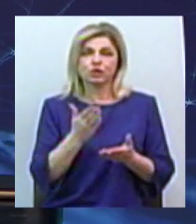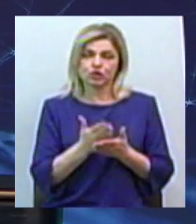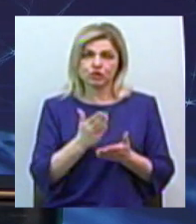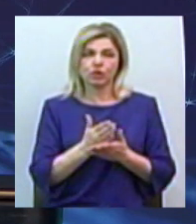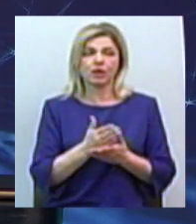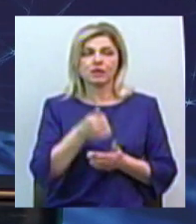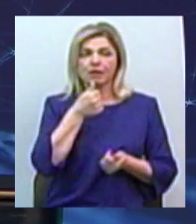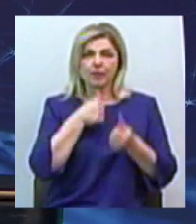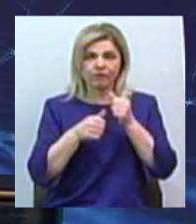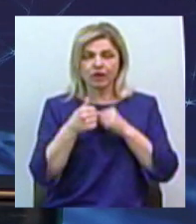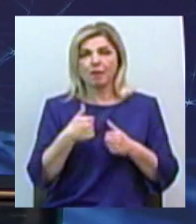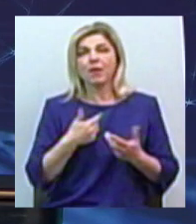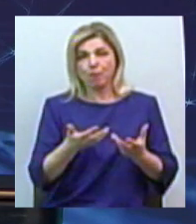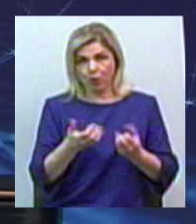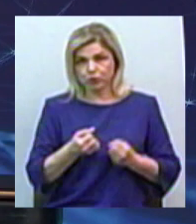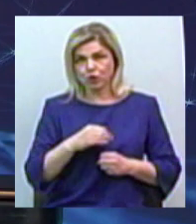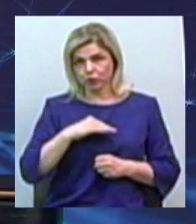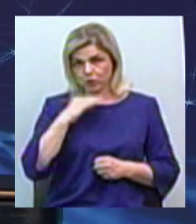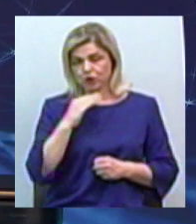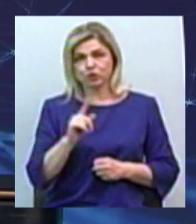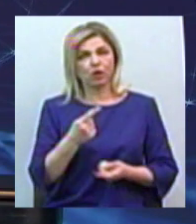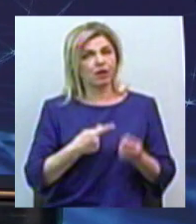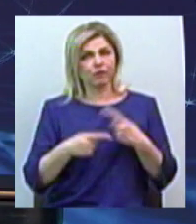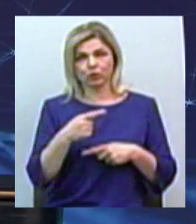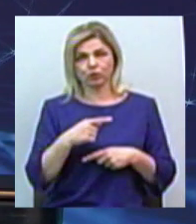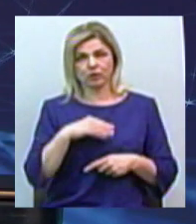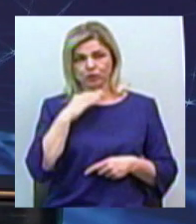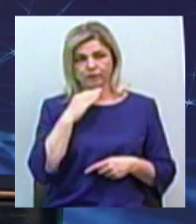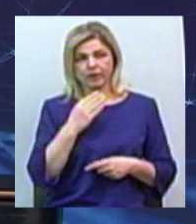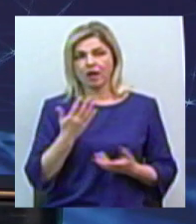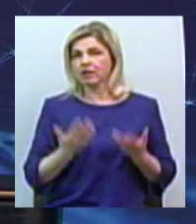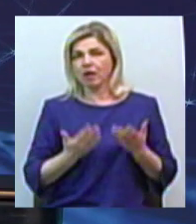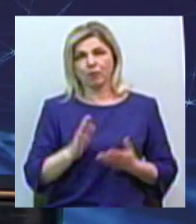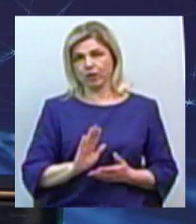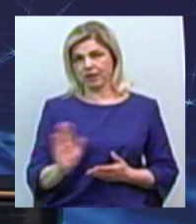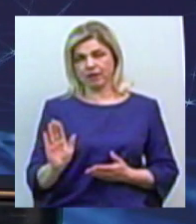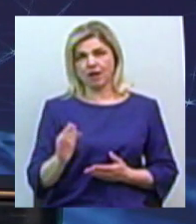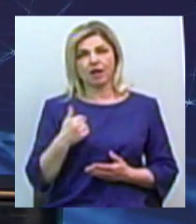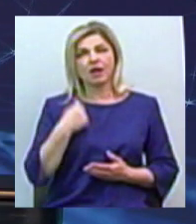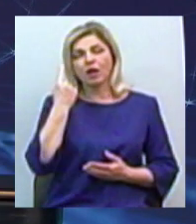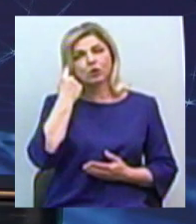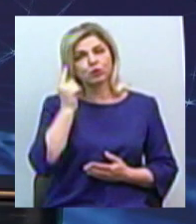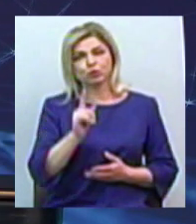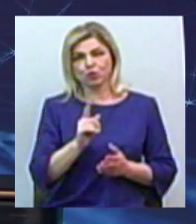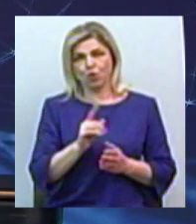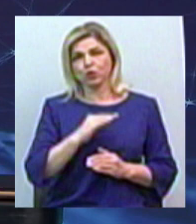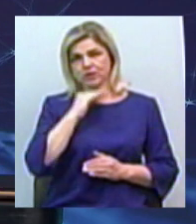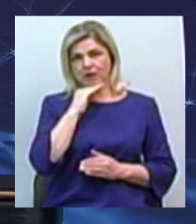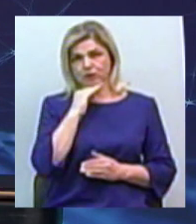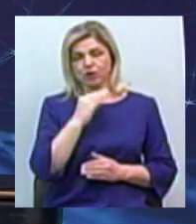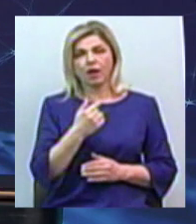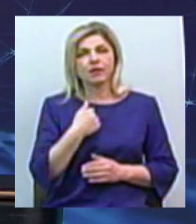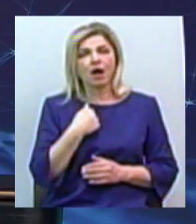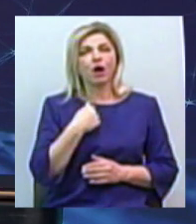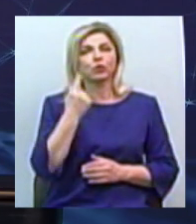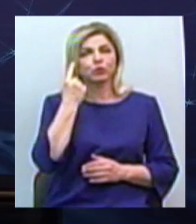ми отримали достатньо для того, щоб вже не повернутися назад? Мабуть, ні. Я не думаю, що достатньо. Я не думаю,